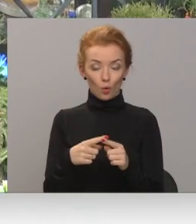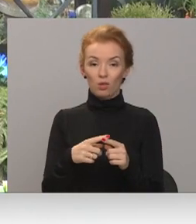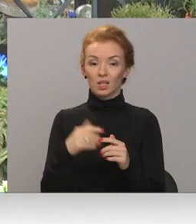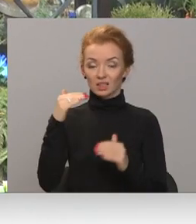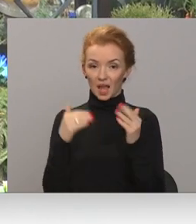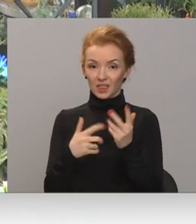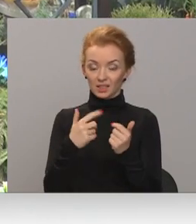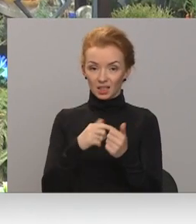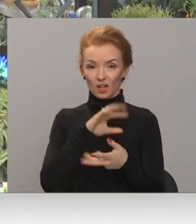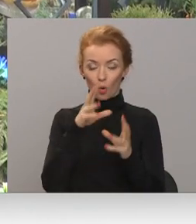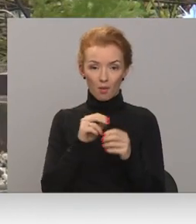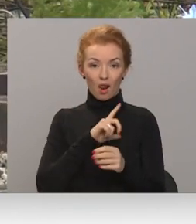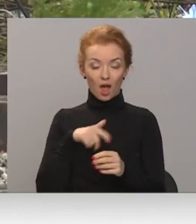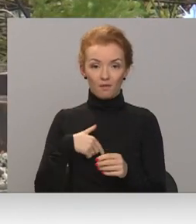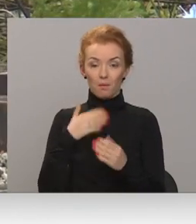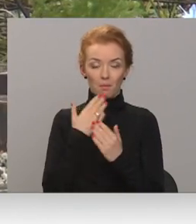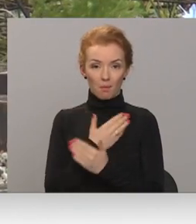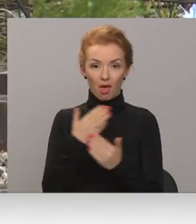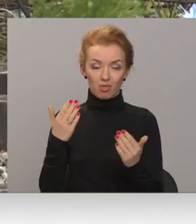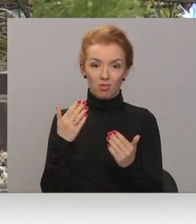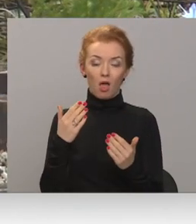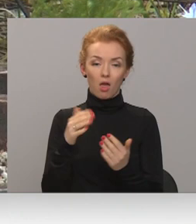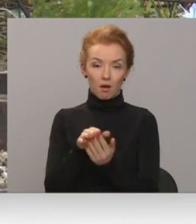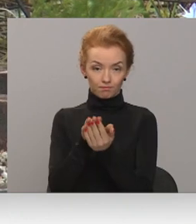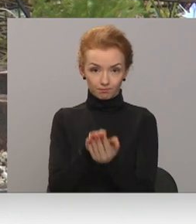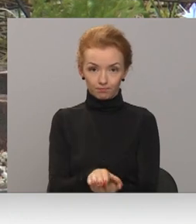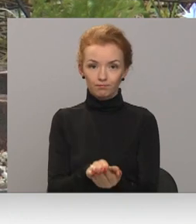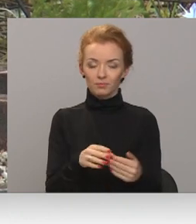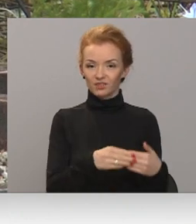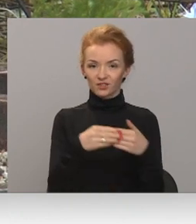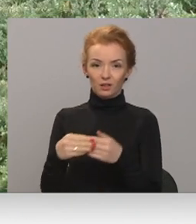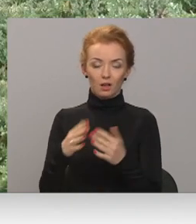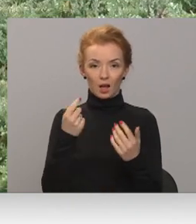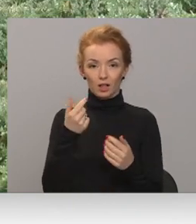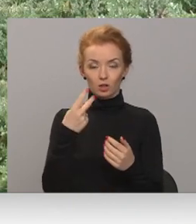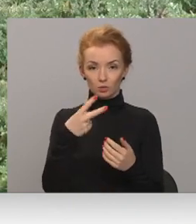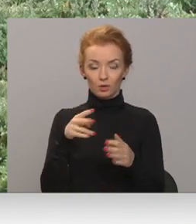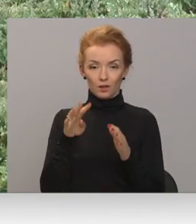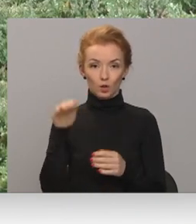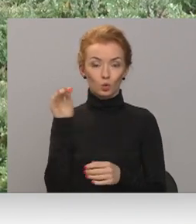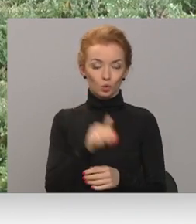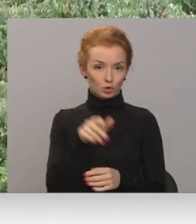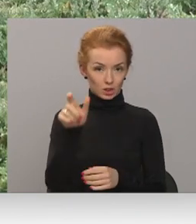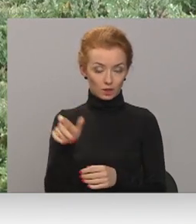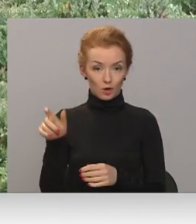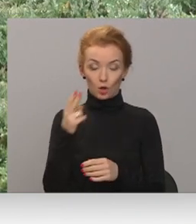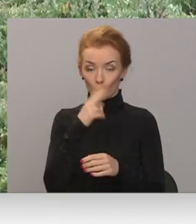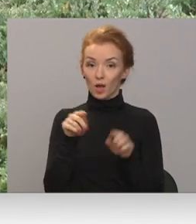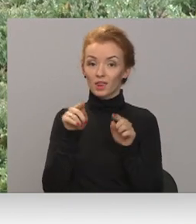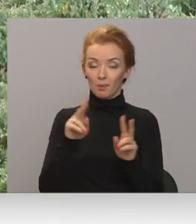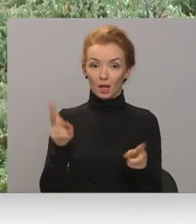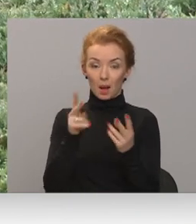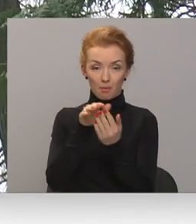statistikas dati, visā Latvijā pēdējā gaitā gadā tiek izvadīti gandrīz 29 tūkstoši aizgājēju, no kuriem kremēt